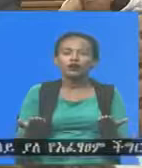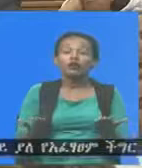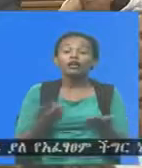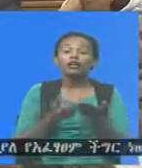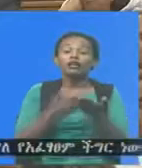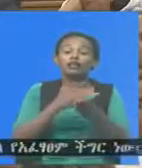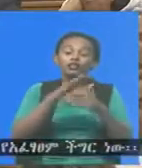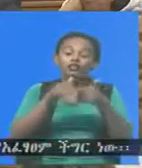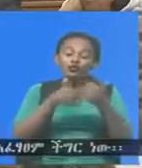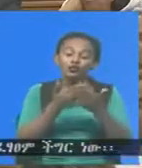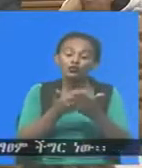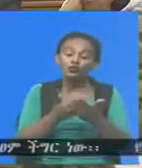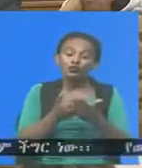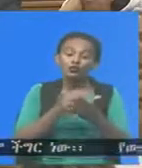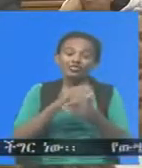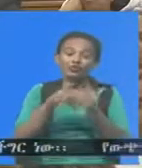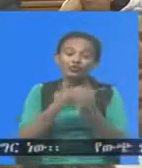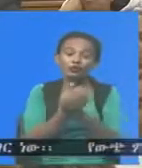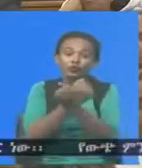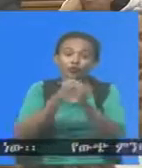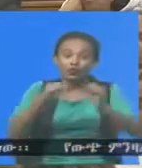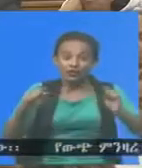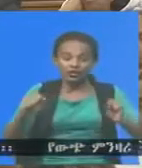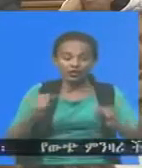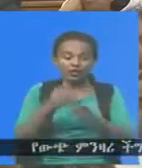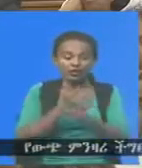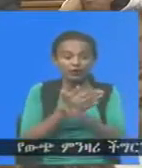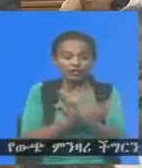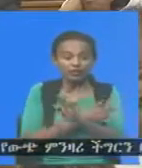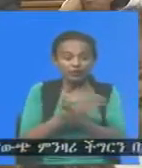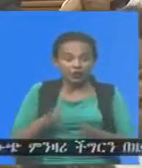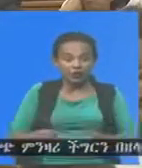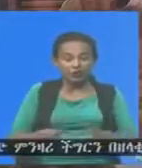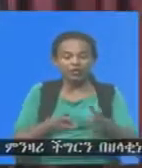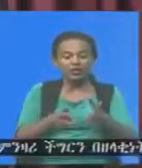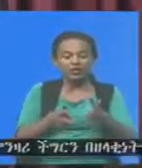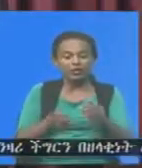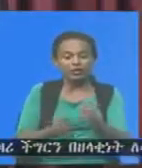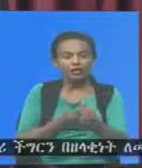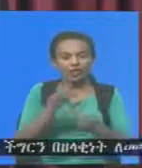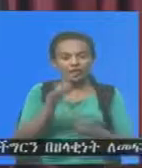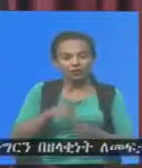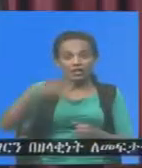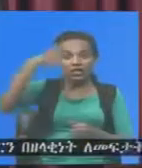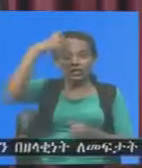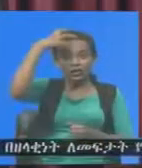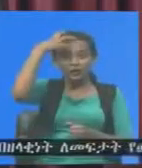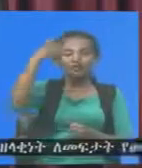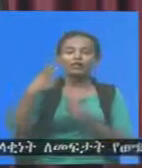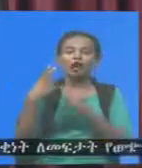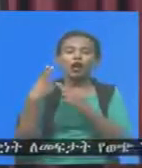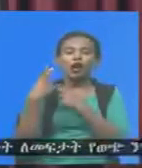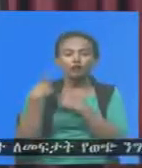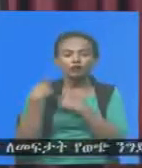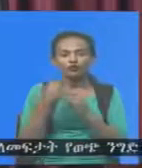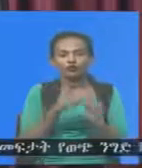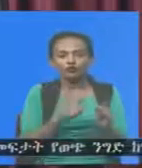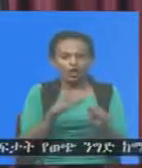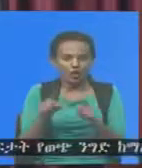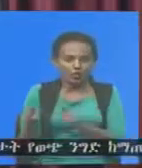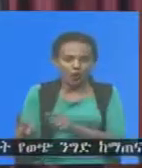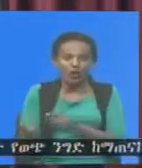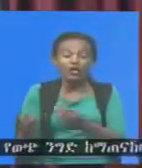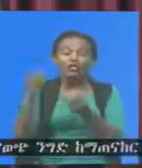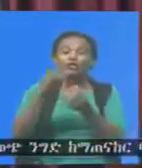እነዚህ ሁሉ በጥቅሉ ፈተን የምናስተካክልበት መንገድ መከተል ያስፈልጋል። የመንግስት ኃላፊዎች ደግሞ